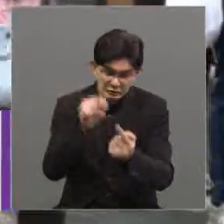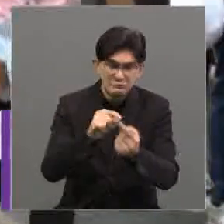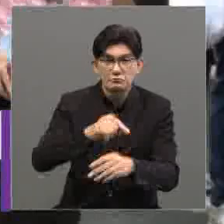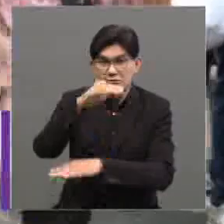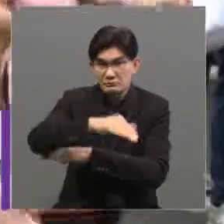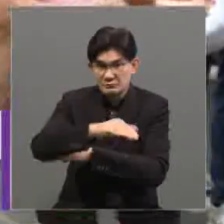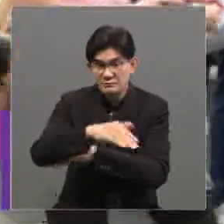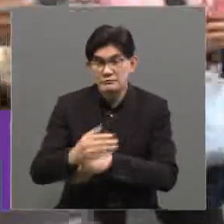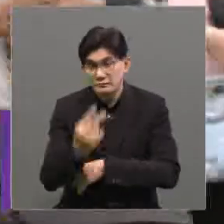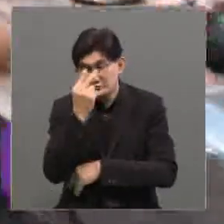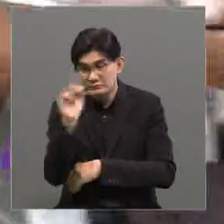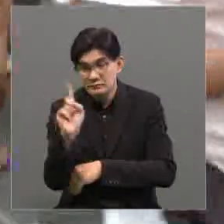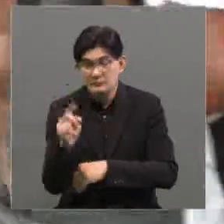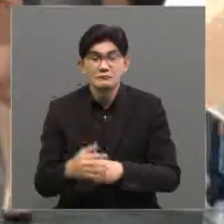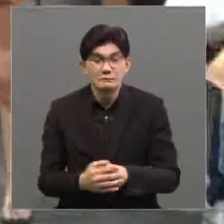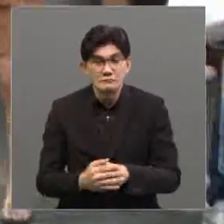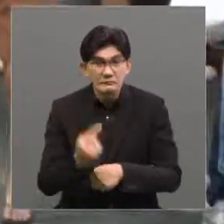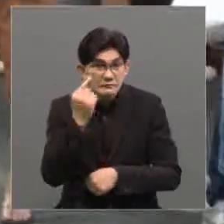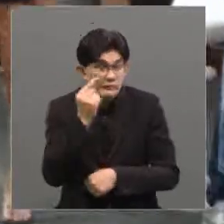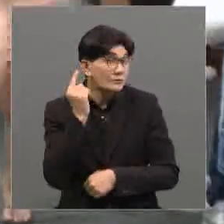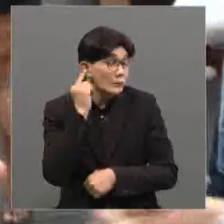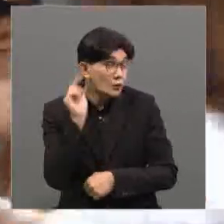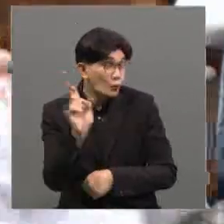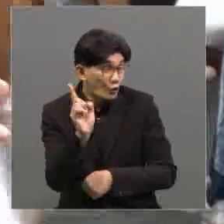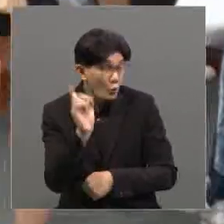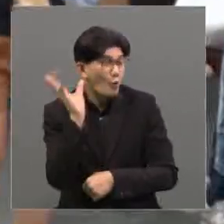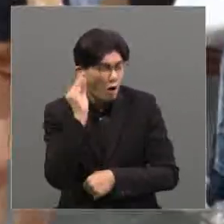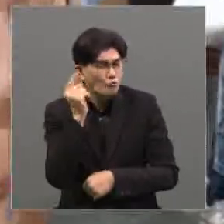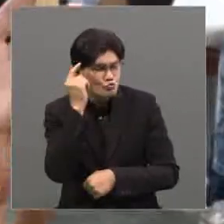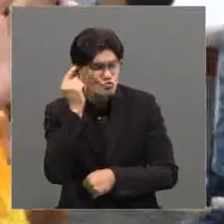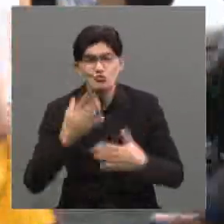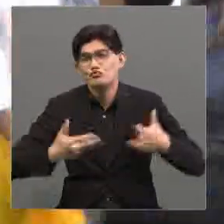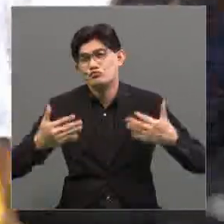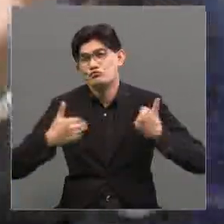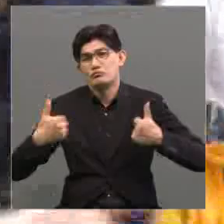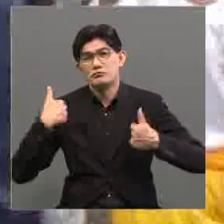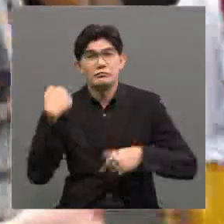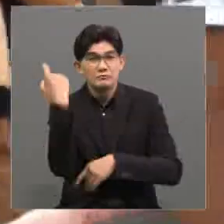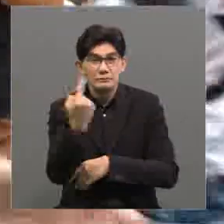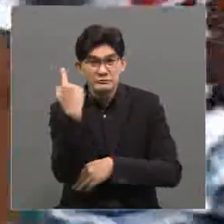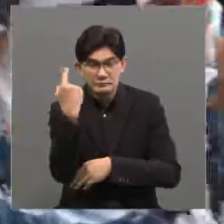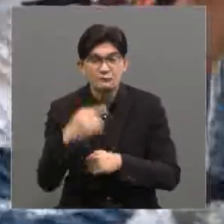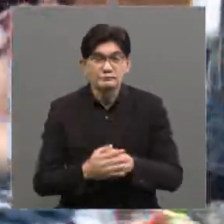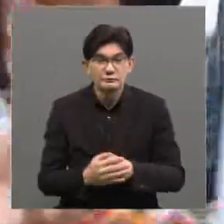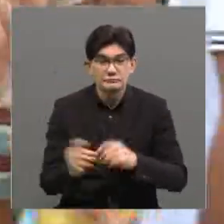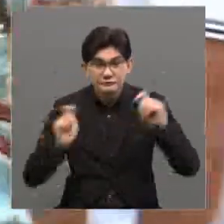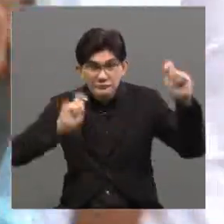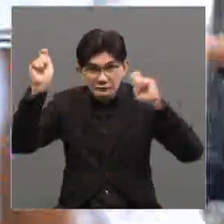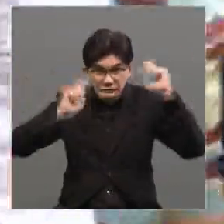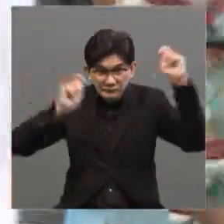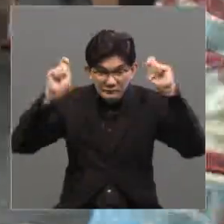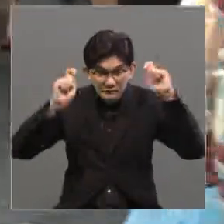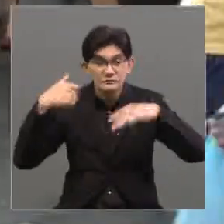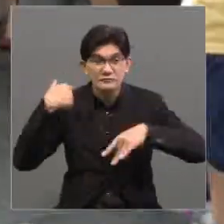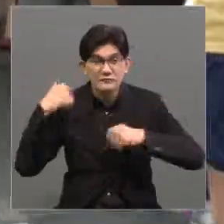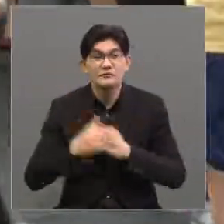านมาสิ่งที่เห็นได้สัมผัสได้ด้วยตาและหูก็คือบรรยากาศความคึกคักของบรรดานักท่องเที่ยวและการเชิดมังกรทองรวมทั้ง